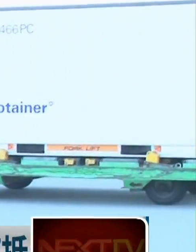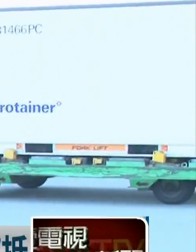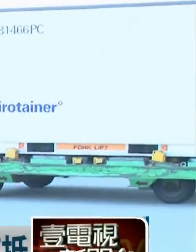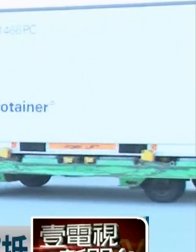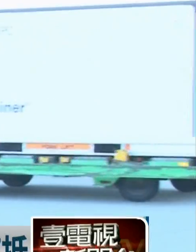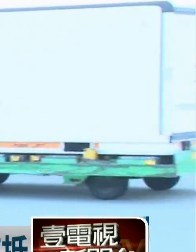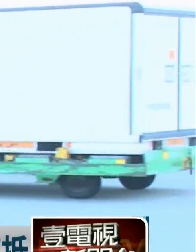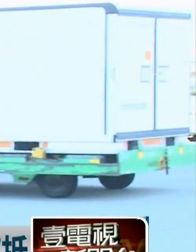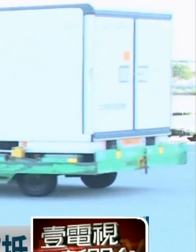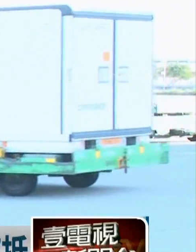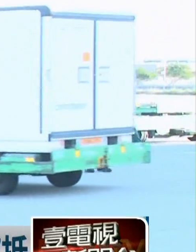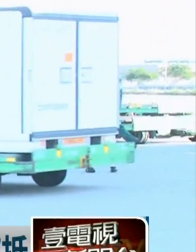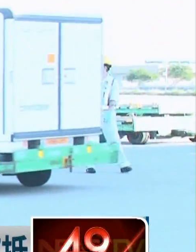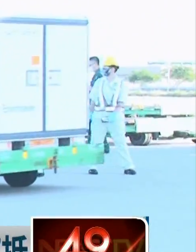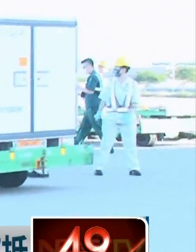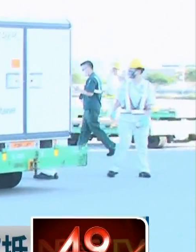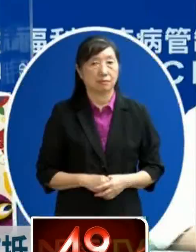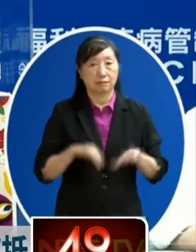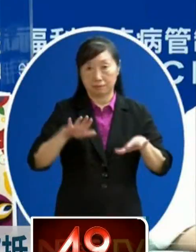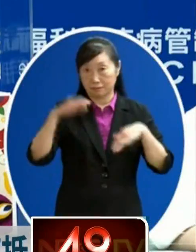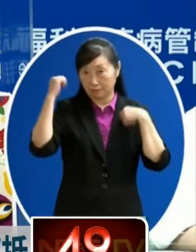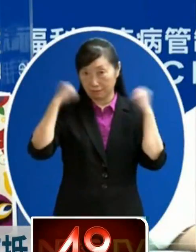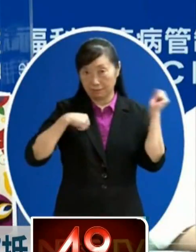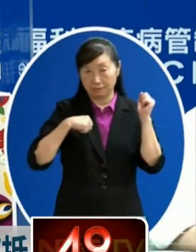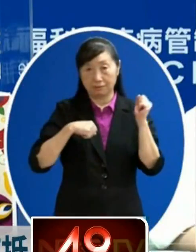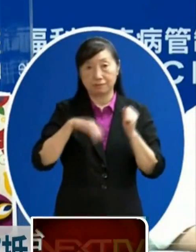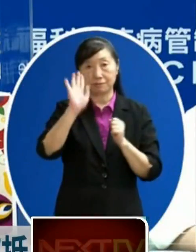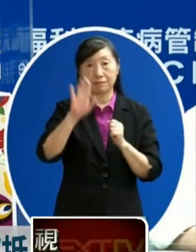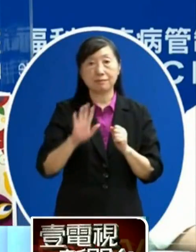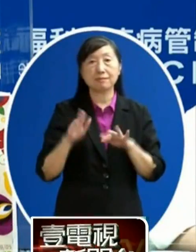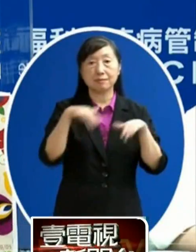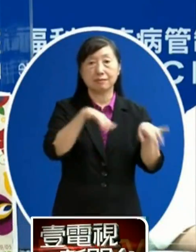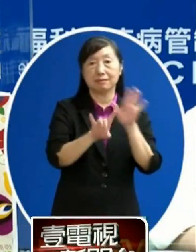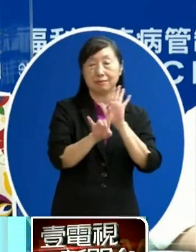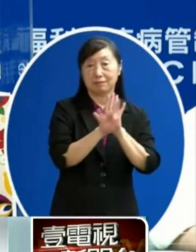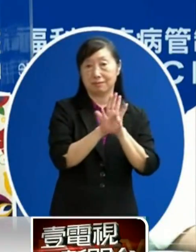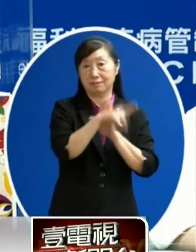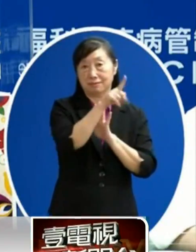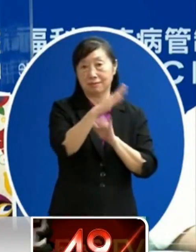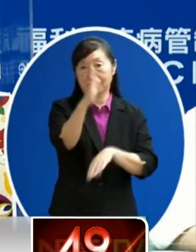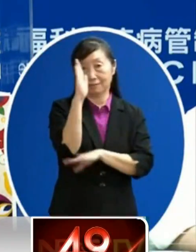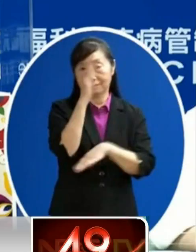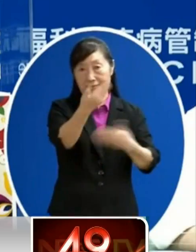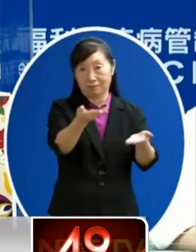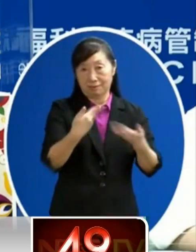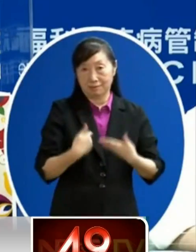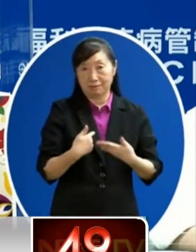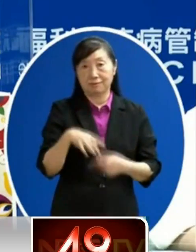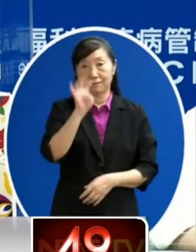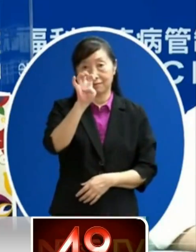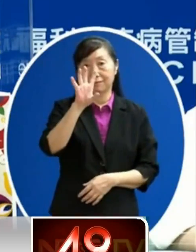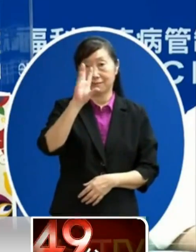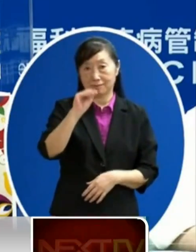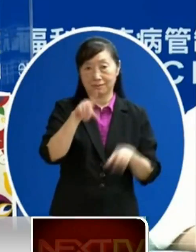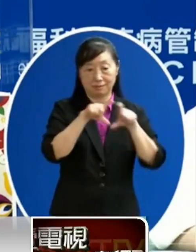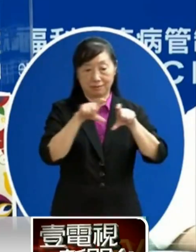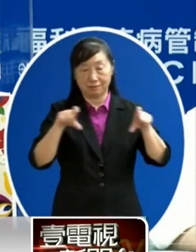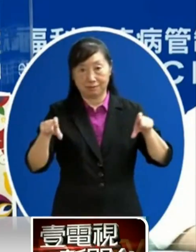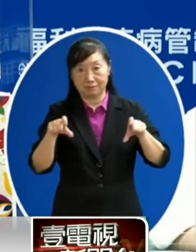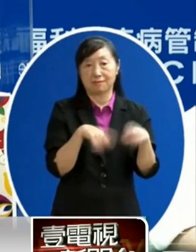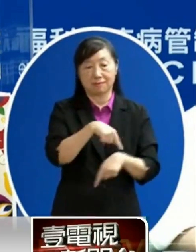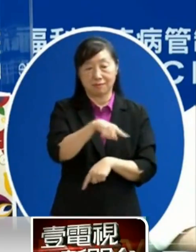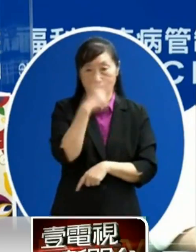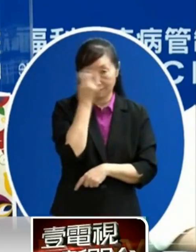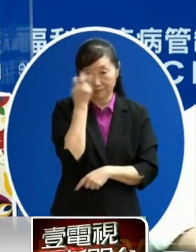机，才终于顺利抵达。 今天早上有波兰政府所提供的40万剂的 AZ